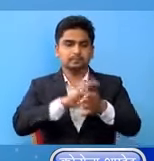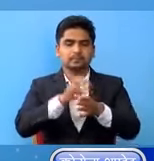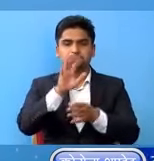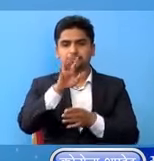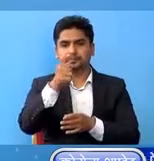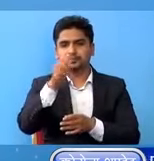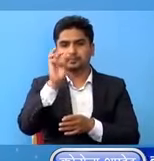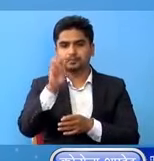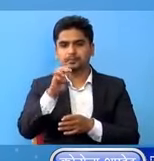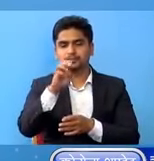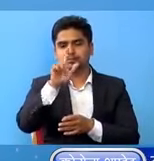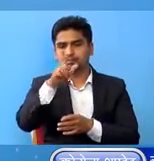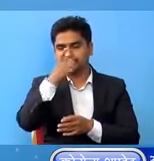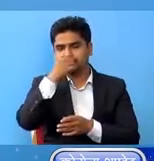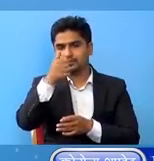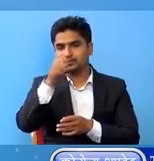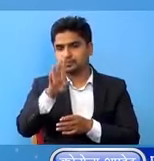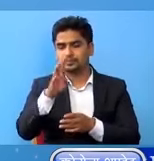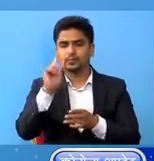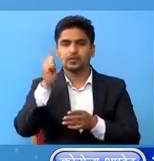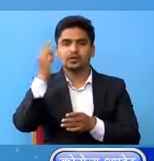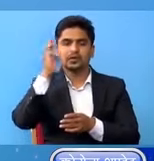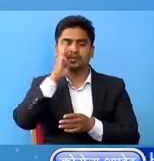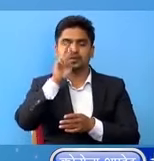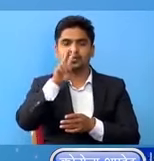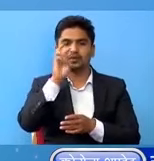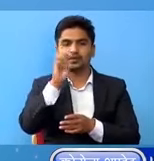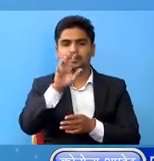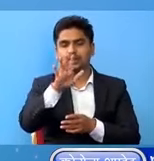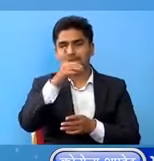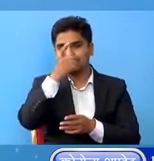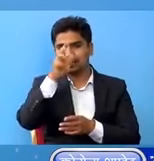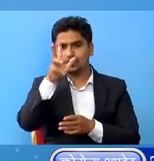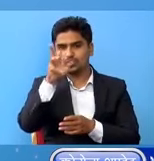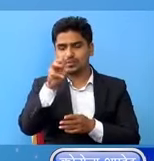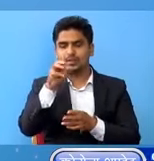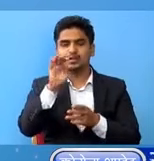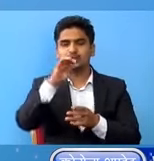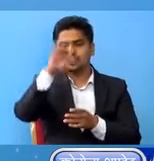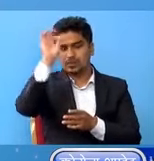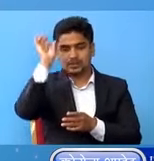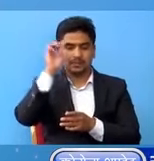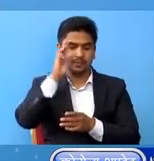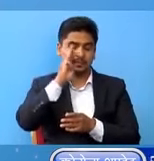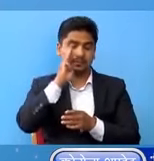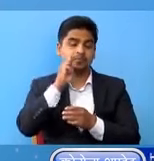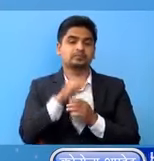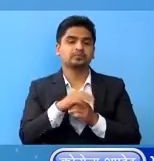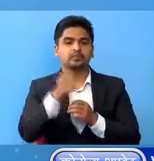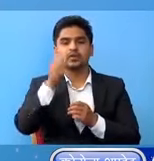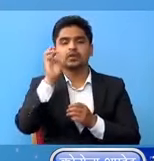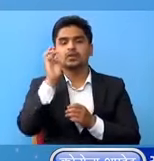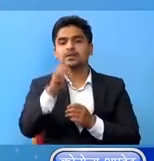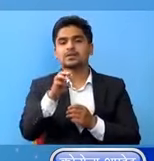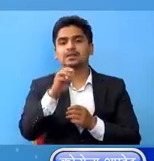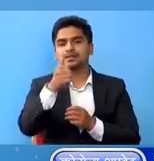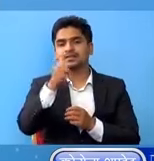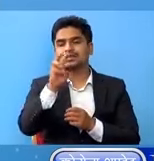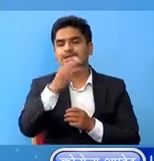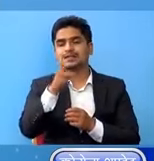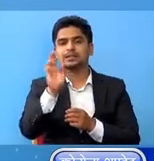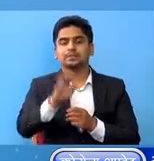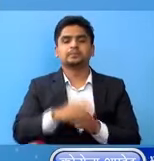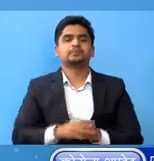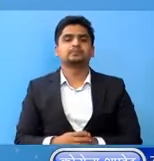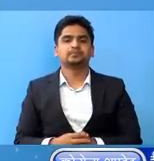पाँचमा 6,764, कर्णाली प्रदेशमा 2,590 र सुदूरपश्चिम प्रदेशमा 6,063